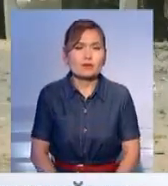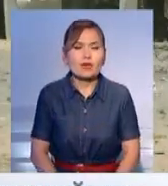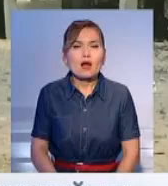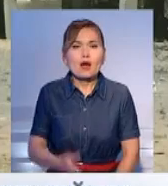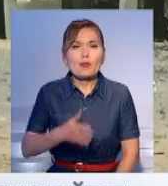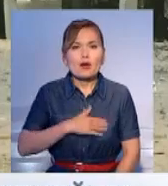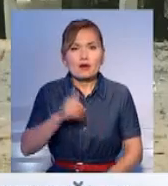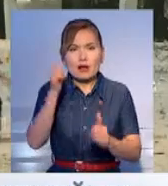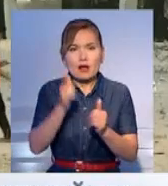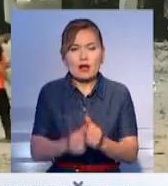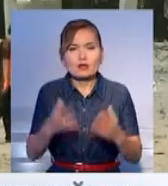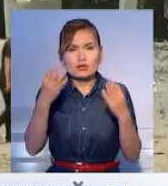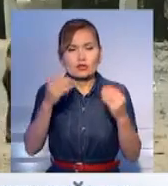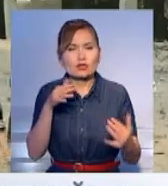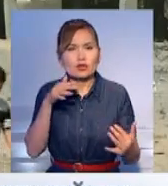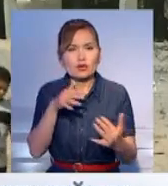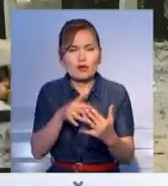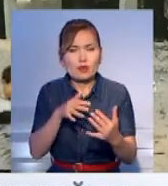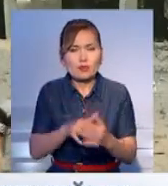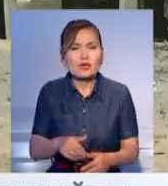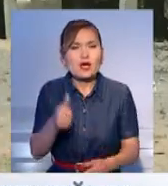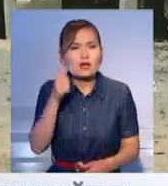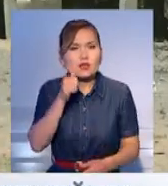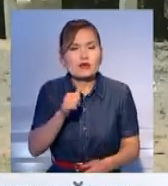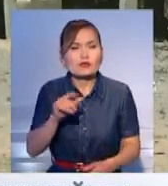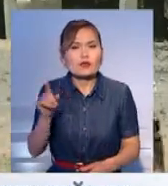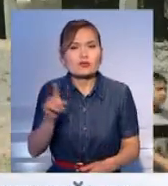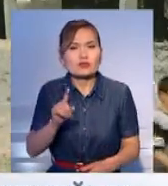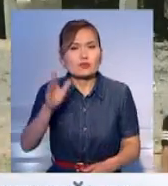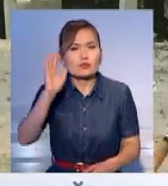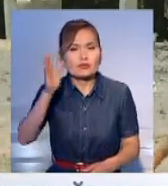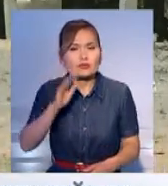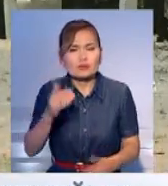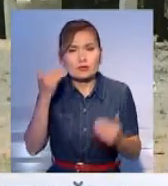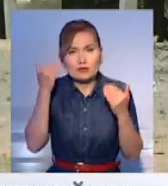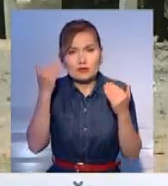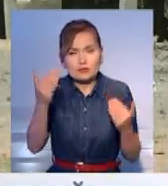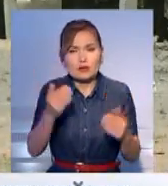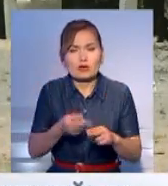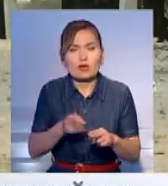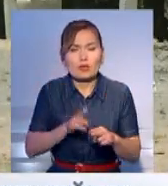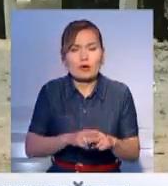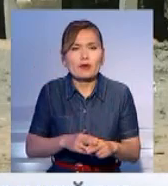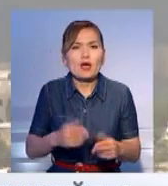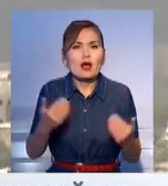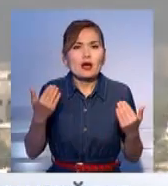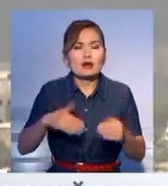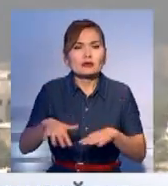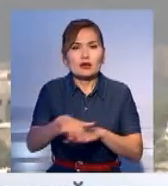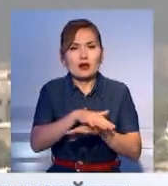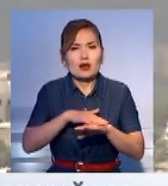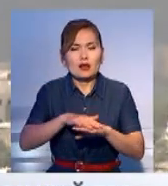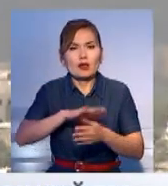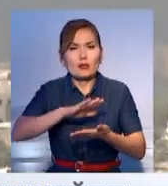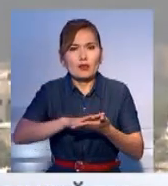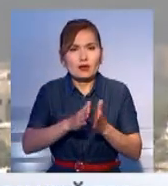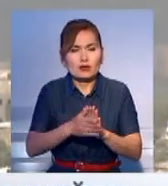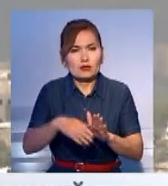Мұнда күн сайын шиеленіс. Бүгін ертең не болатын ешкім дөп басып айта алмайды. Жағдайдың аяқ асты қалай өзгергенін аңдамай